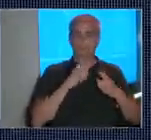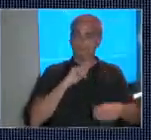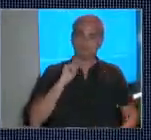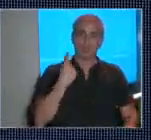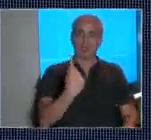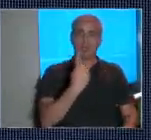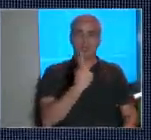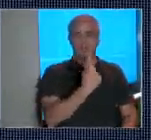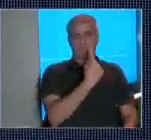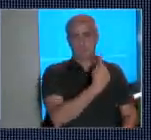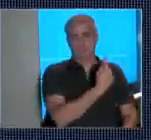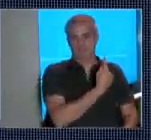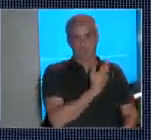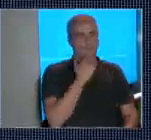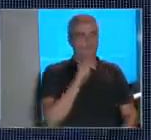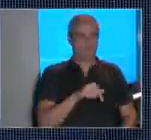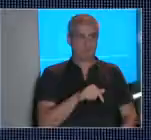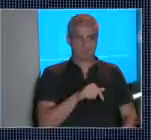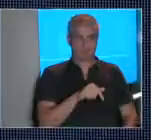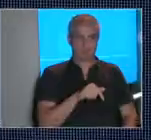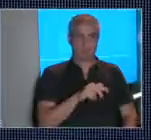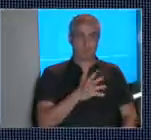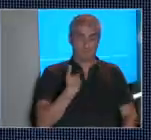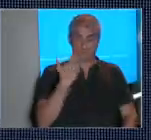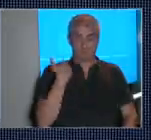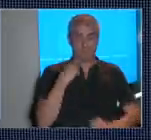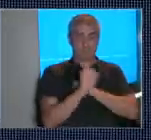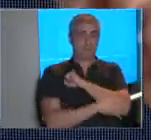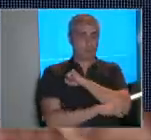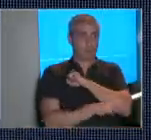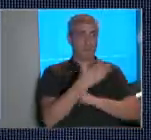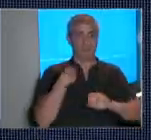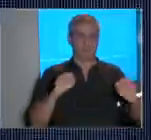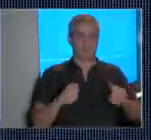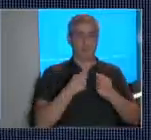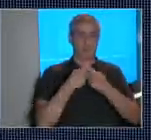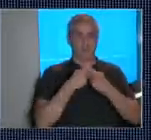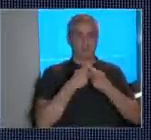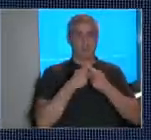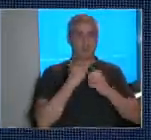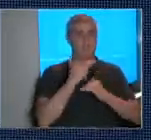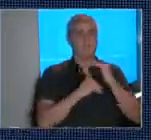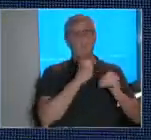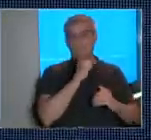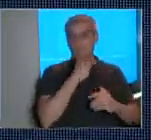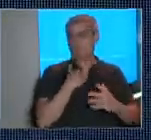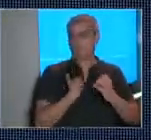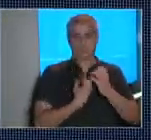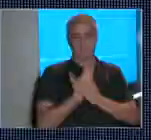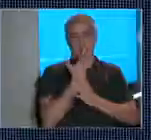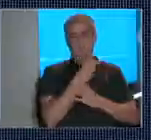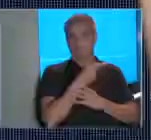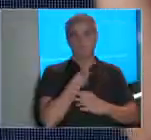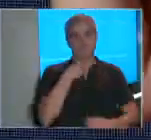כל אחד וכל אחת בישראל. כשהייתי גם סטודנטית, הייתי פעילה בארגון מגמה ירוקה, אני הייתי בין המקימים